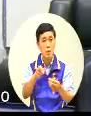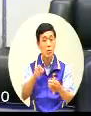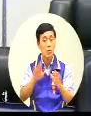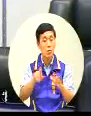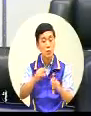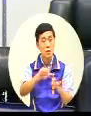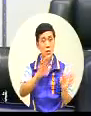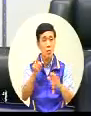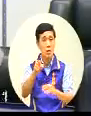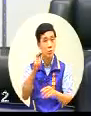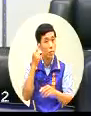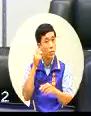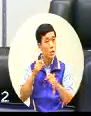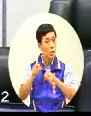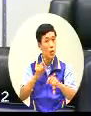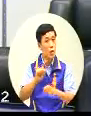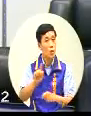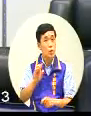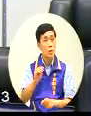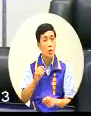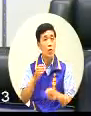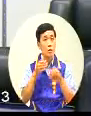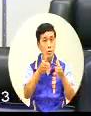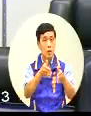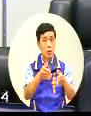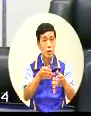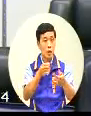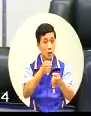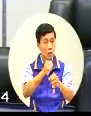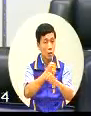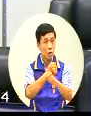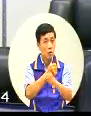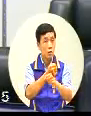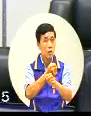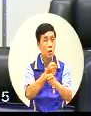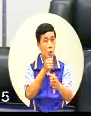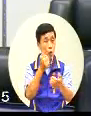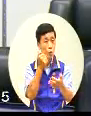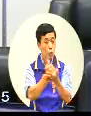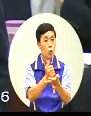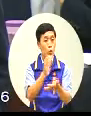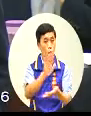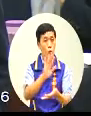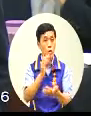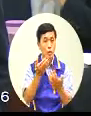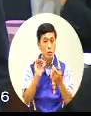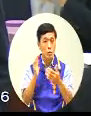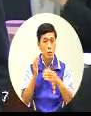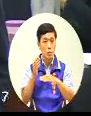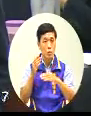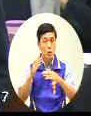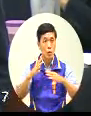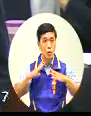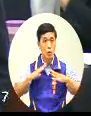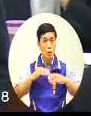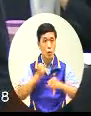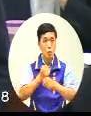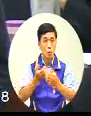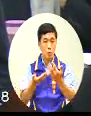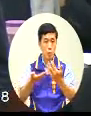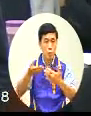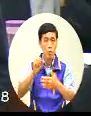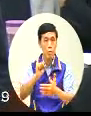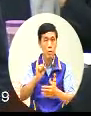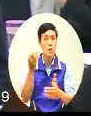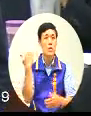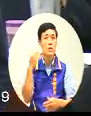就是已经有报考，已经有考过，但是没有办法晋升的。 我想之前已经有这样子的一个条款